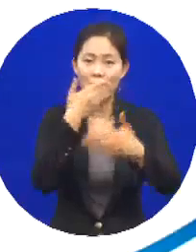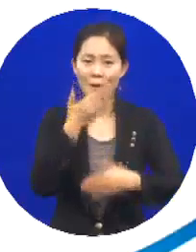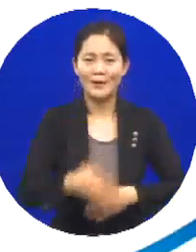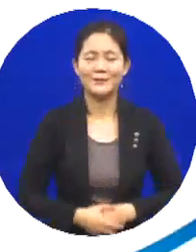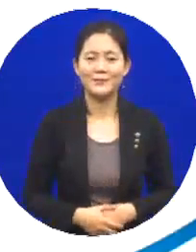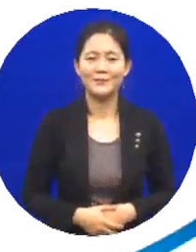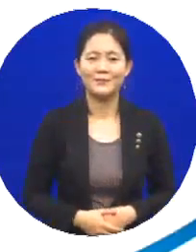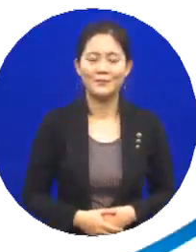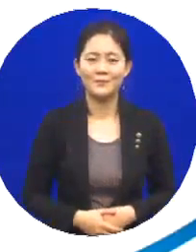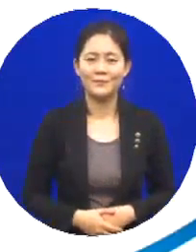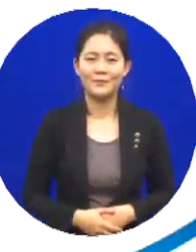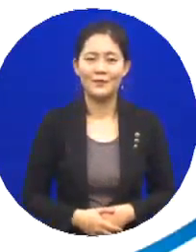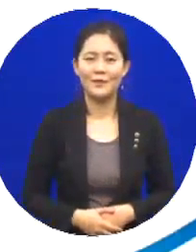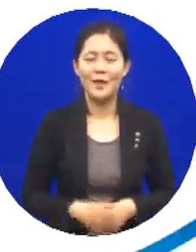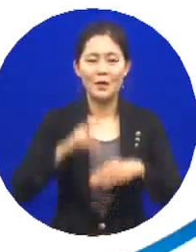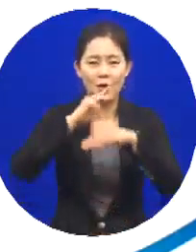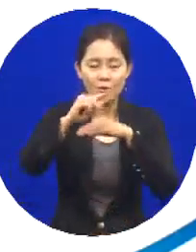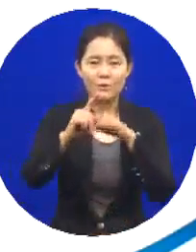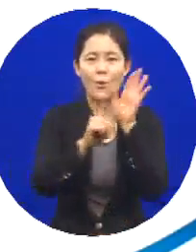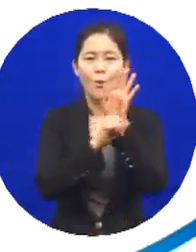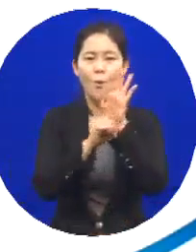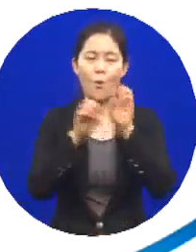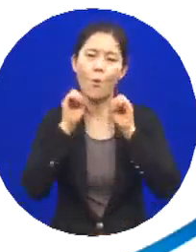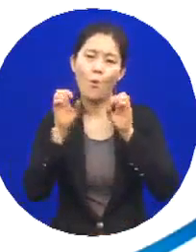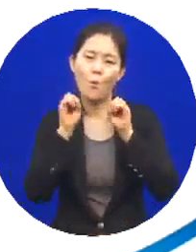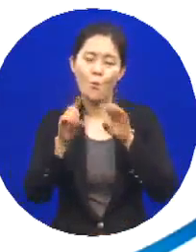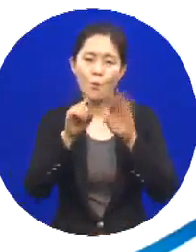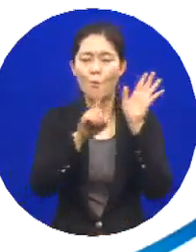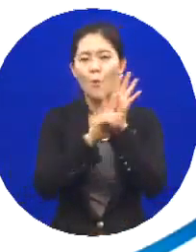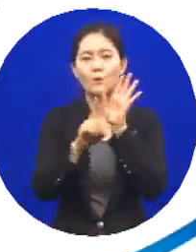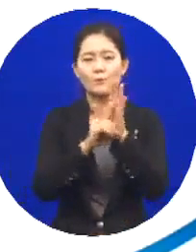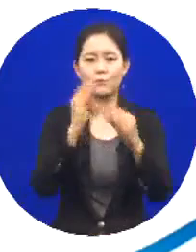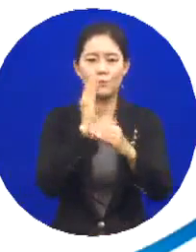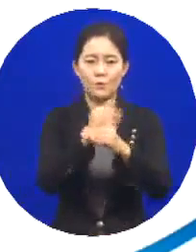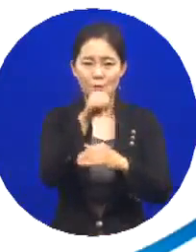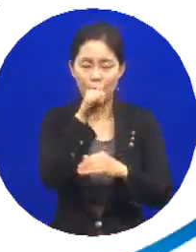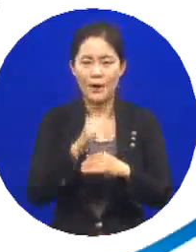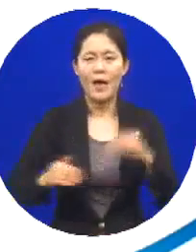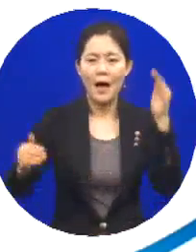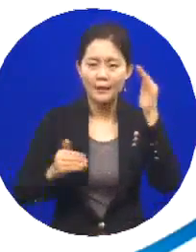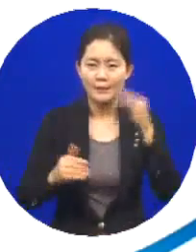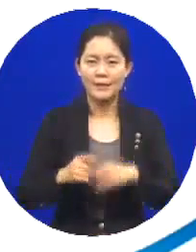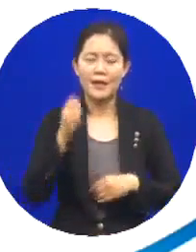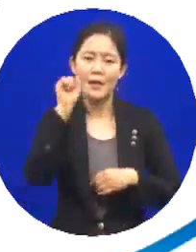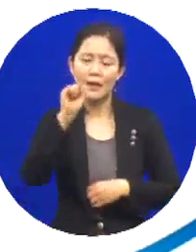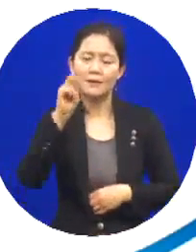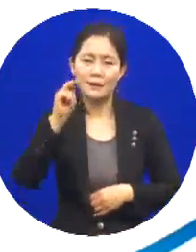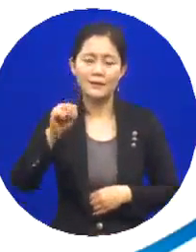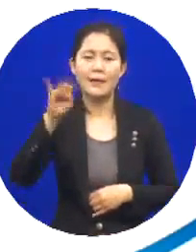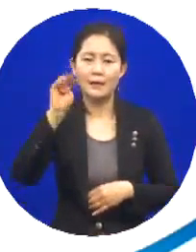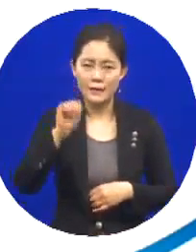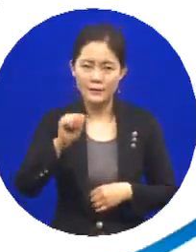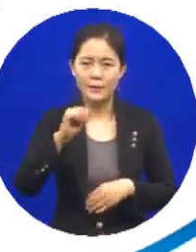신청하세요. 용인시는 용인경전철 홍보에 나설 학생 서포터즈를 모집합니다. 서포터즈는 SNS를